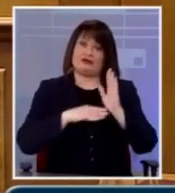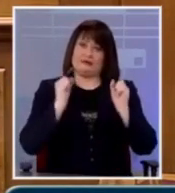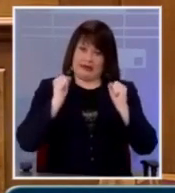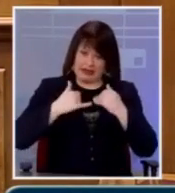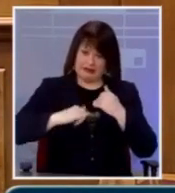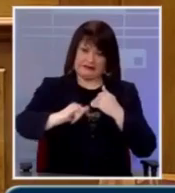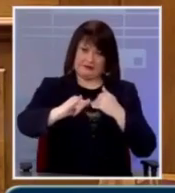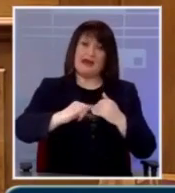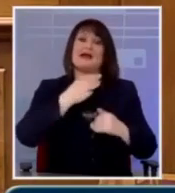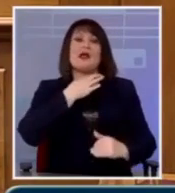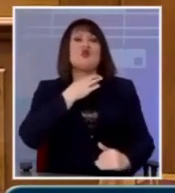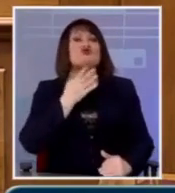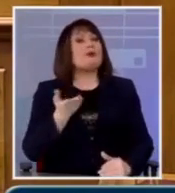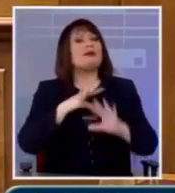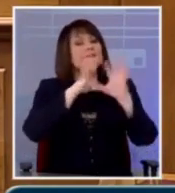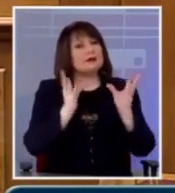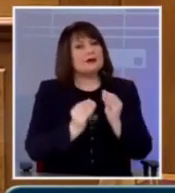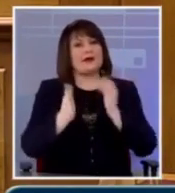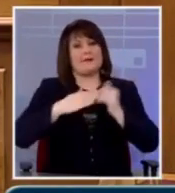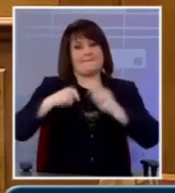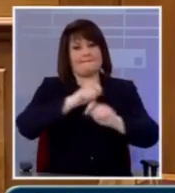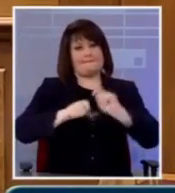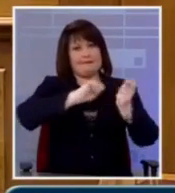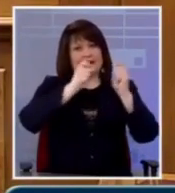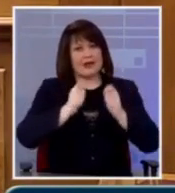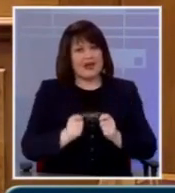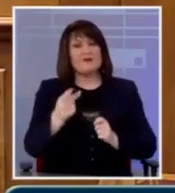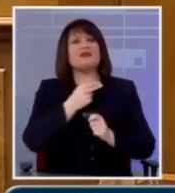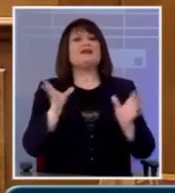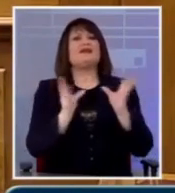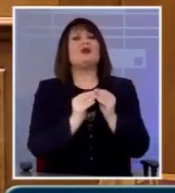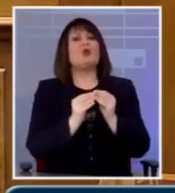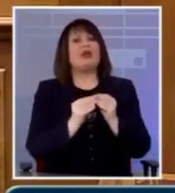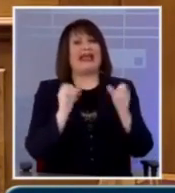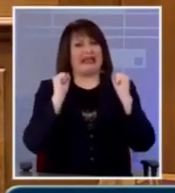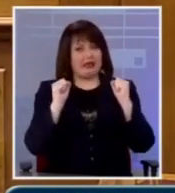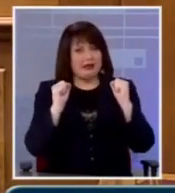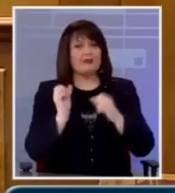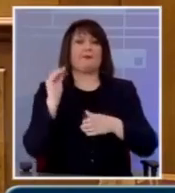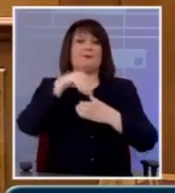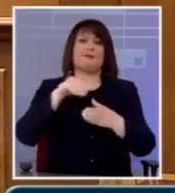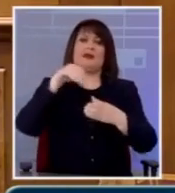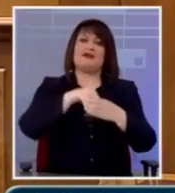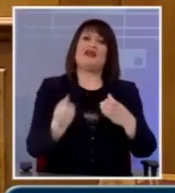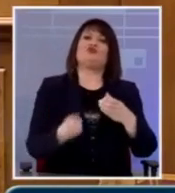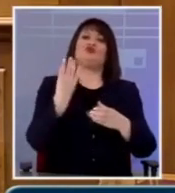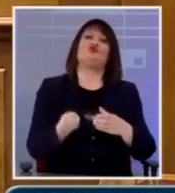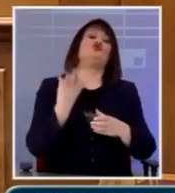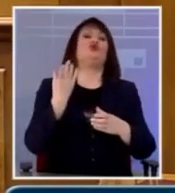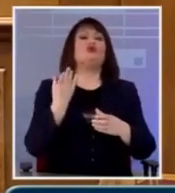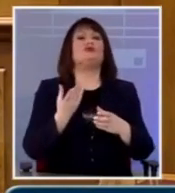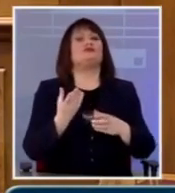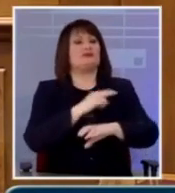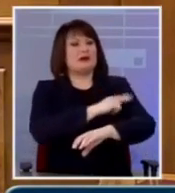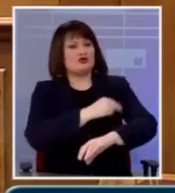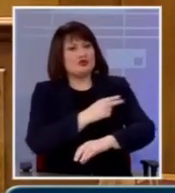που χρειάζεται είναι η συνολική ανασυγκρότηση και μεταρρύθμιση στον χώρο της υγείας με παρεμβάσεις στο ΜΕΣ, στην πρωτοβάθμια φροντίδα,